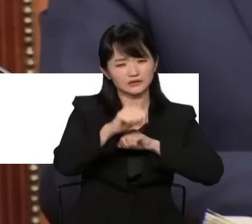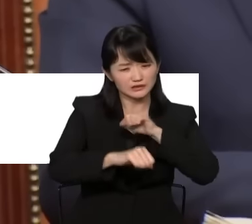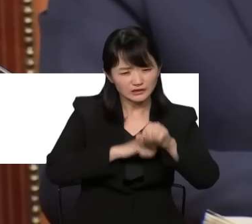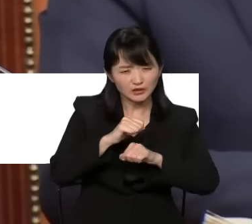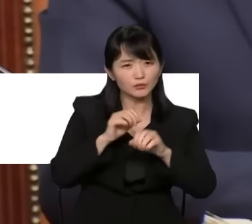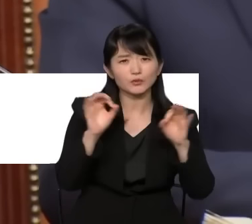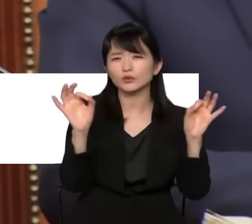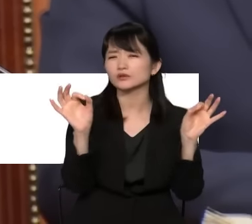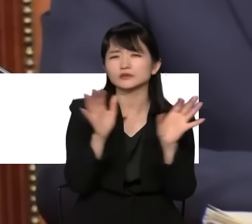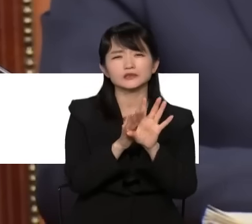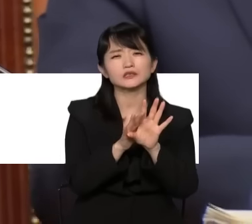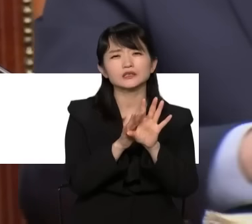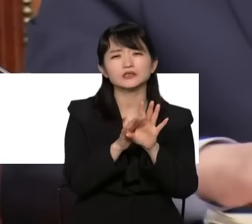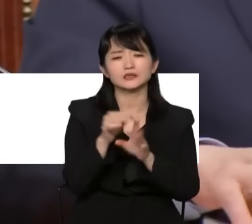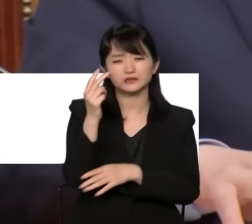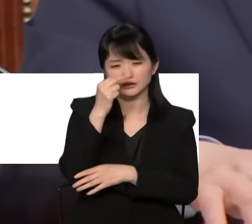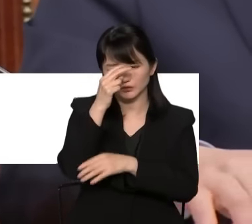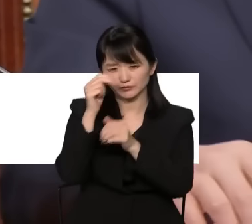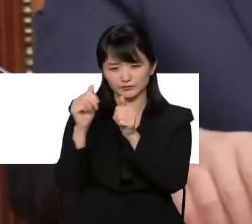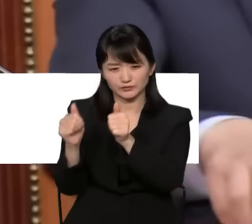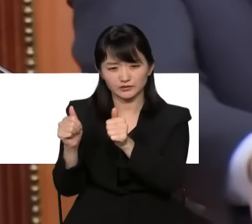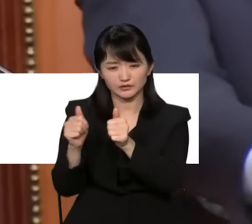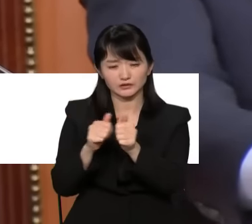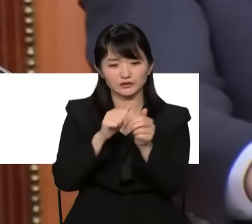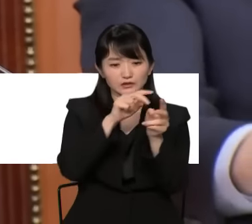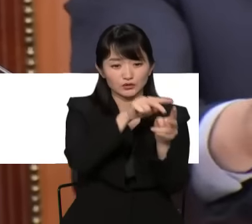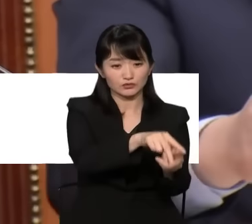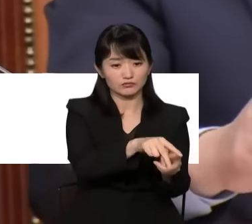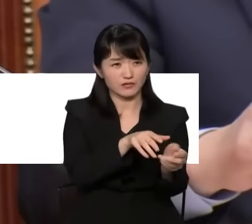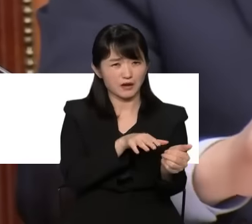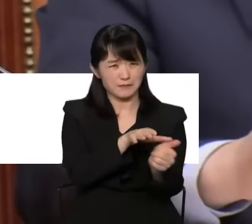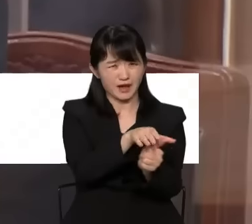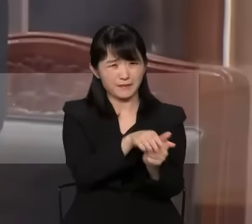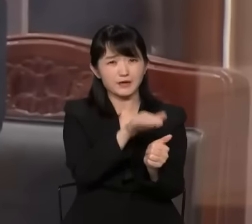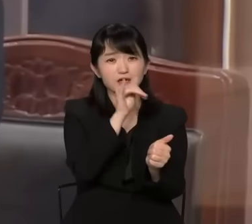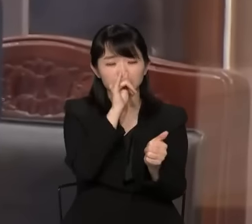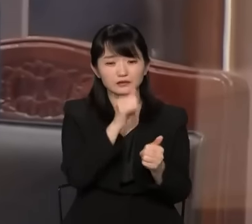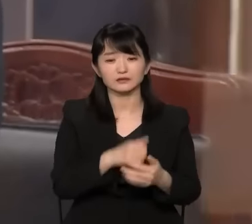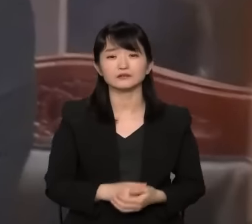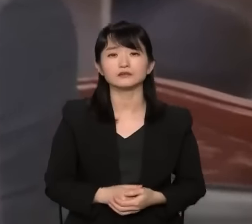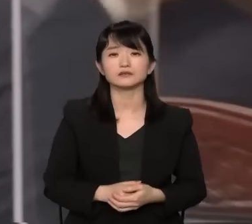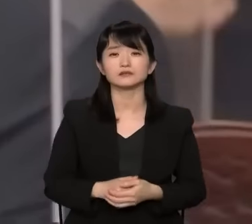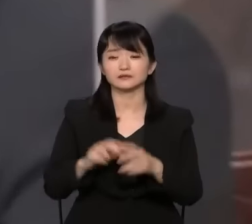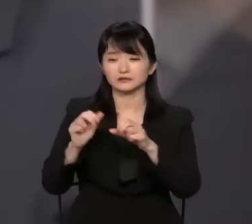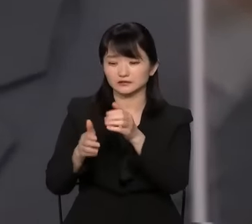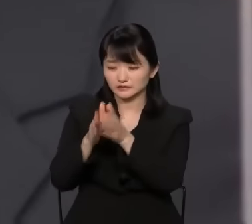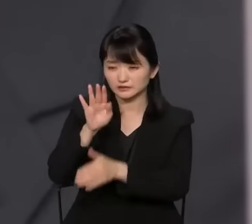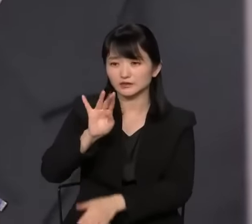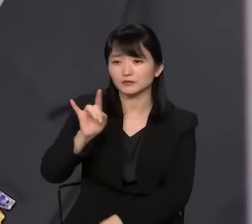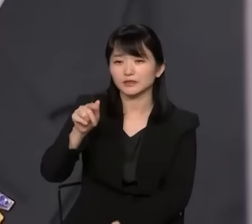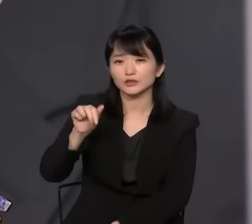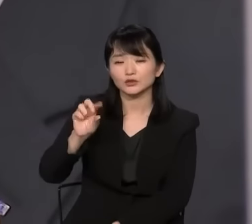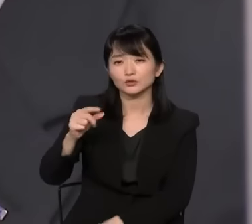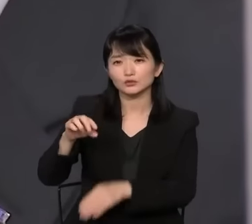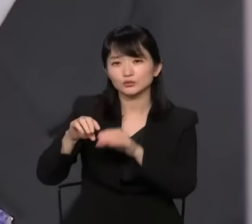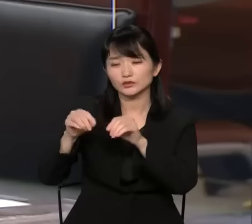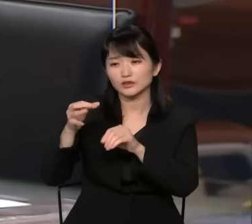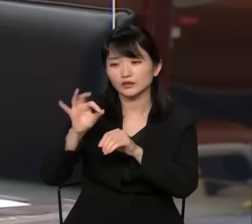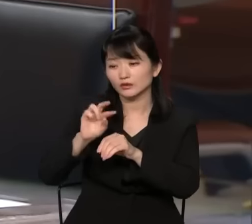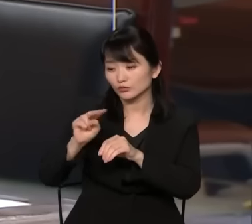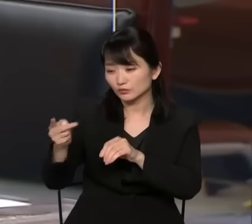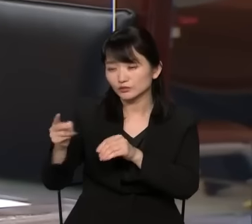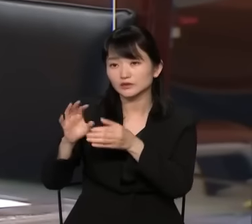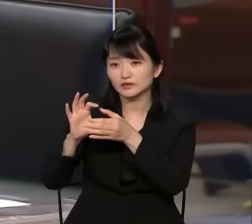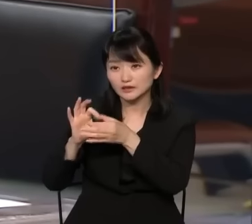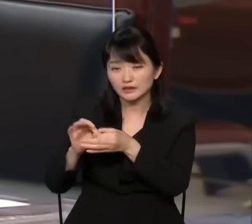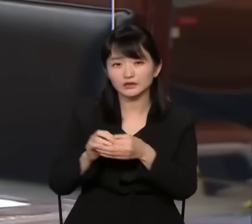완전히 사라져버리고 검사가 후보자를 얼마든지 죽일 수 있어요. 성남시 백현동 부지 용도 변경과 관련해